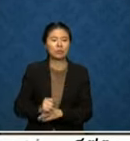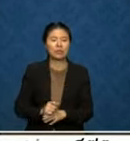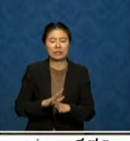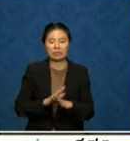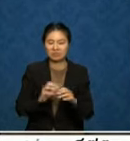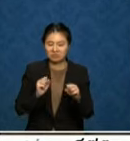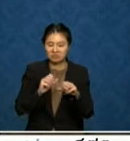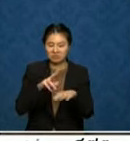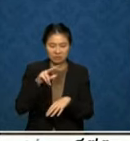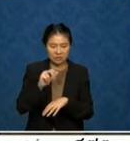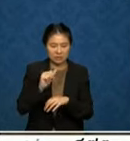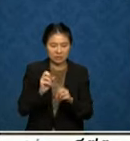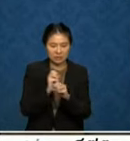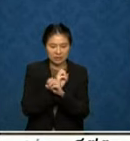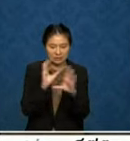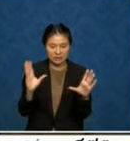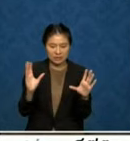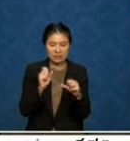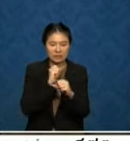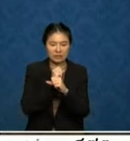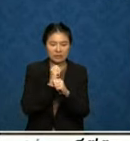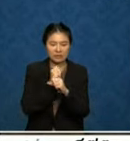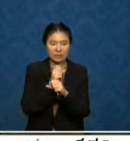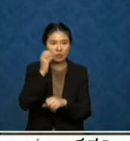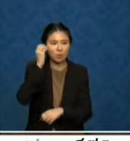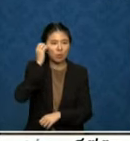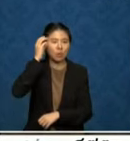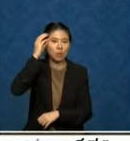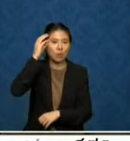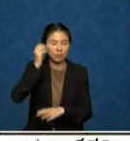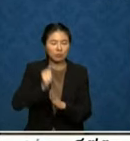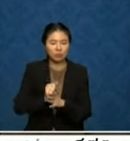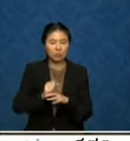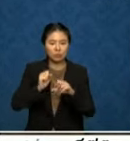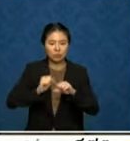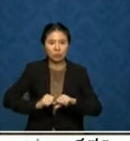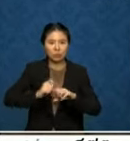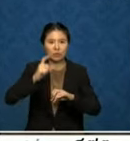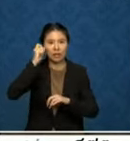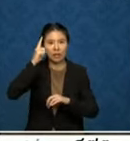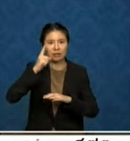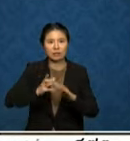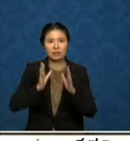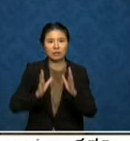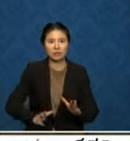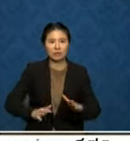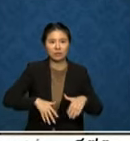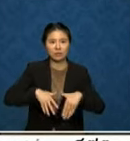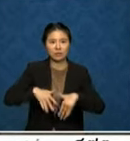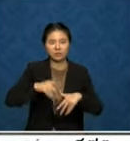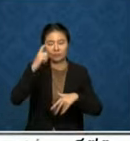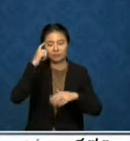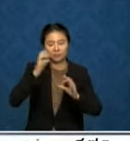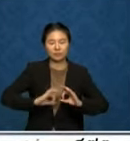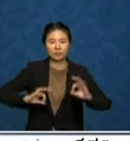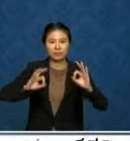ดขึ้นใช้โอกาสนี้ค่ะในการสร้างความรู้ความเข้าใจให้ทุกคนทุกภาคส่วนเห็นความสำคัญของการมีแนวปฏิบัติในการ